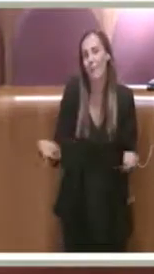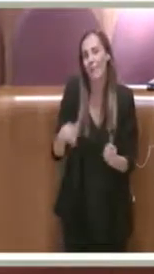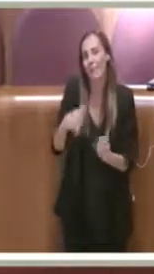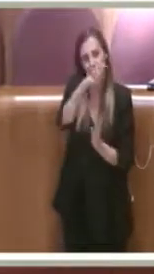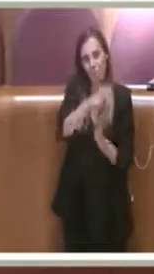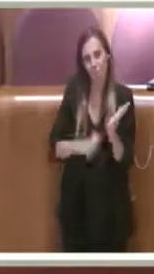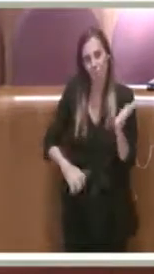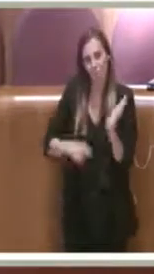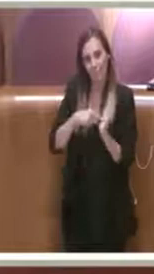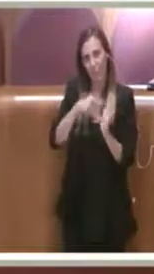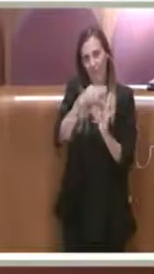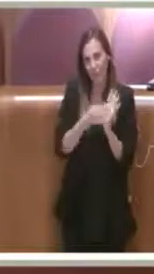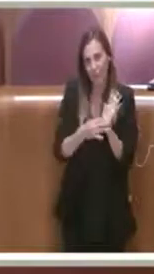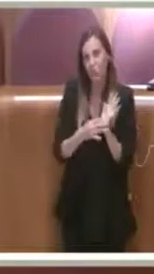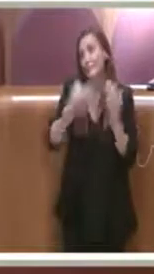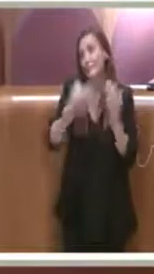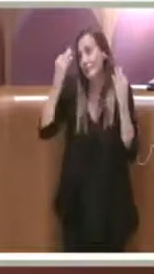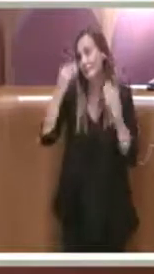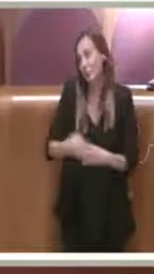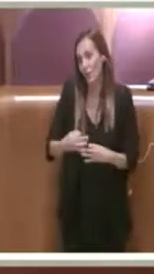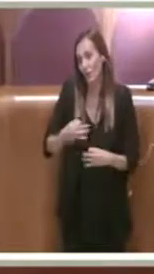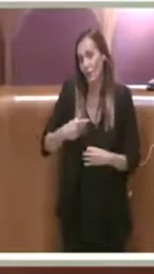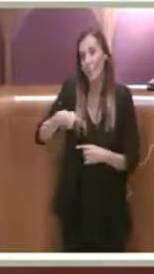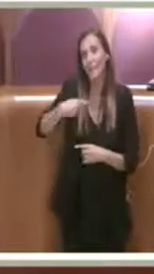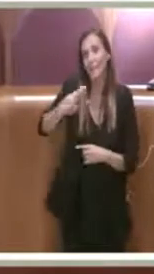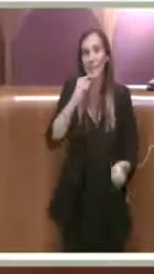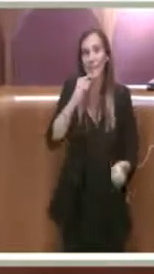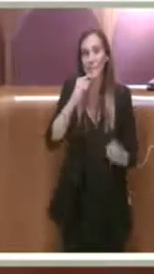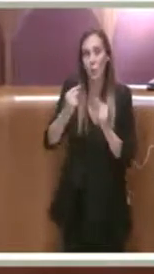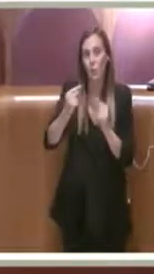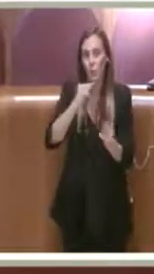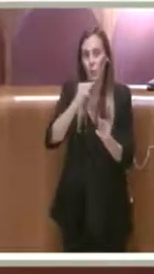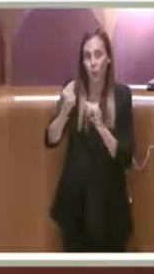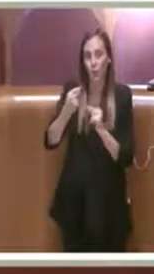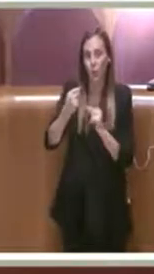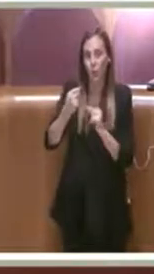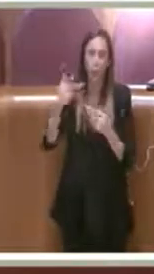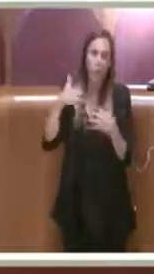sicuramente avremo modo di approfondirli in seguito alla discussione. Grazie Presidente.